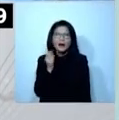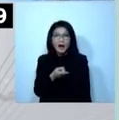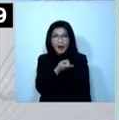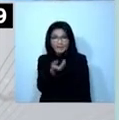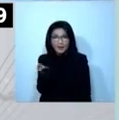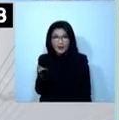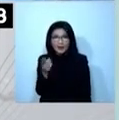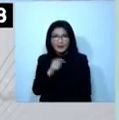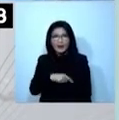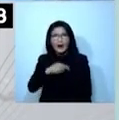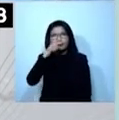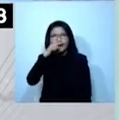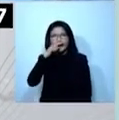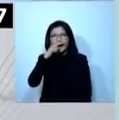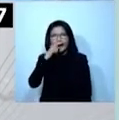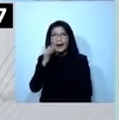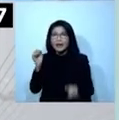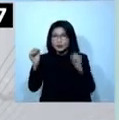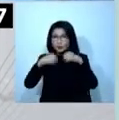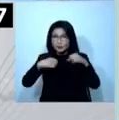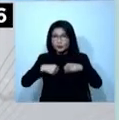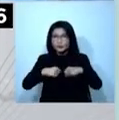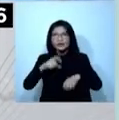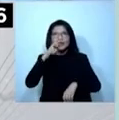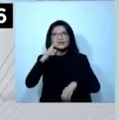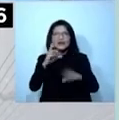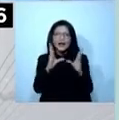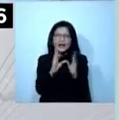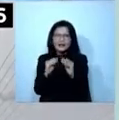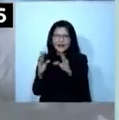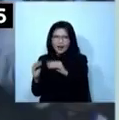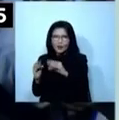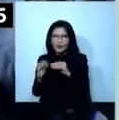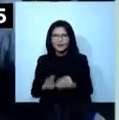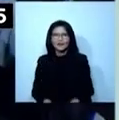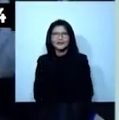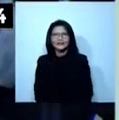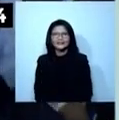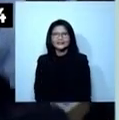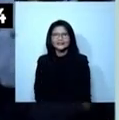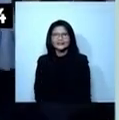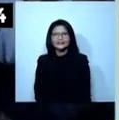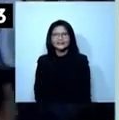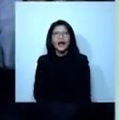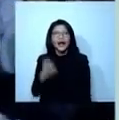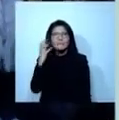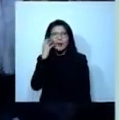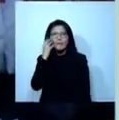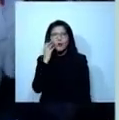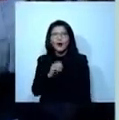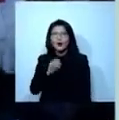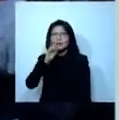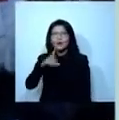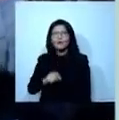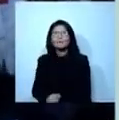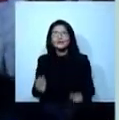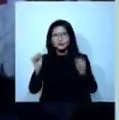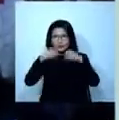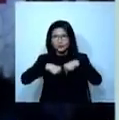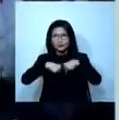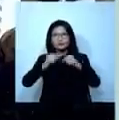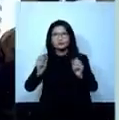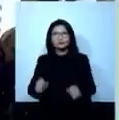begitu dijelaskan, saya yakin betul antara Pak Prabowo, Pak Ganjar, itu akan punya perspektif yang berbeda terkait dengan